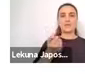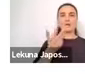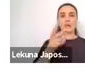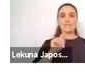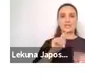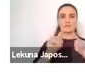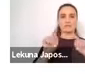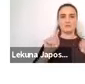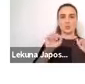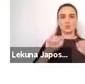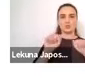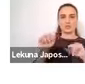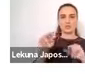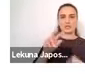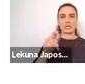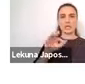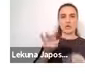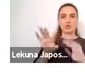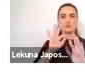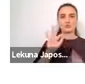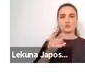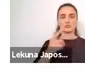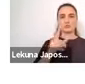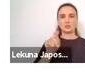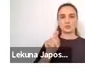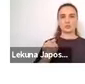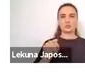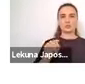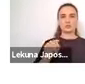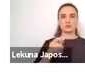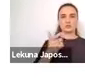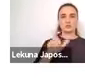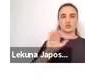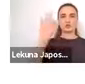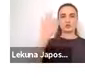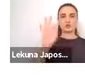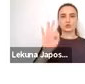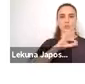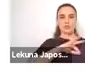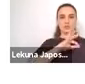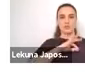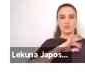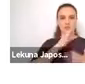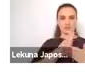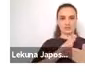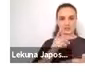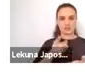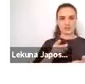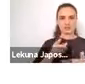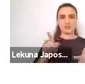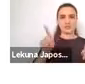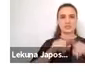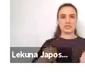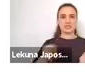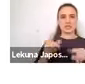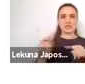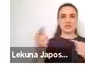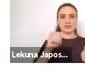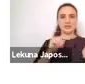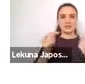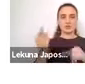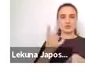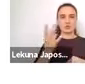ლეგო ავარჩიე რატო? იმიტომ რომ თითქოს აი საკმაოდ ხშირად გამოყენებადი არის ისეთია, ნუ ერთმანეთში